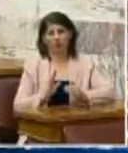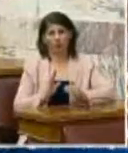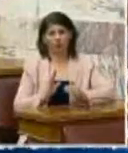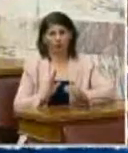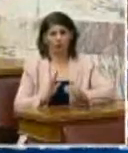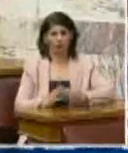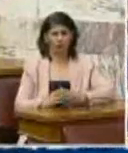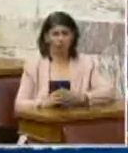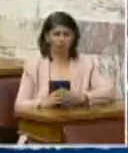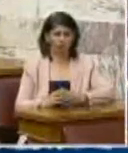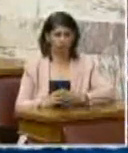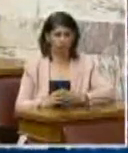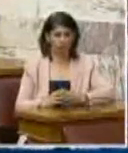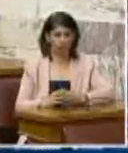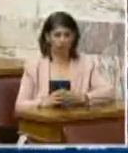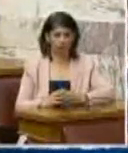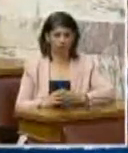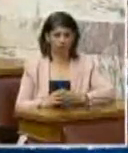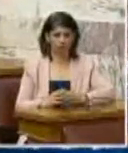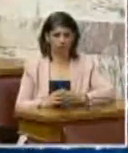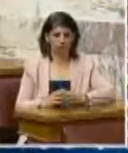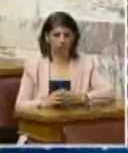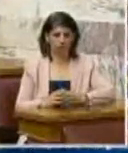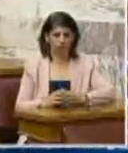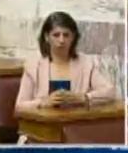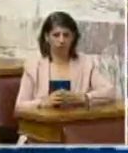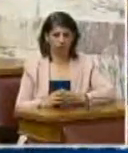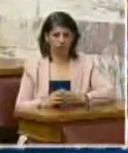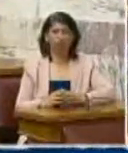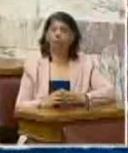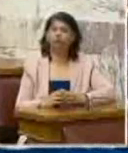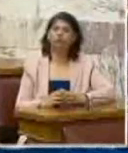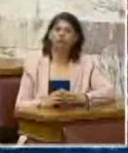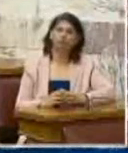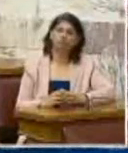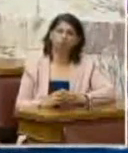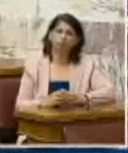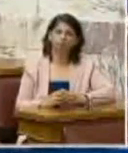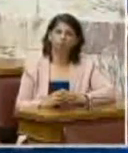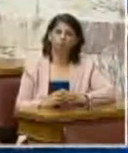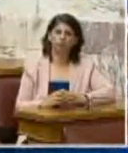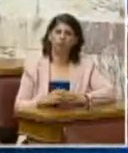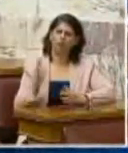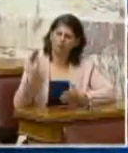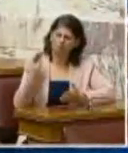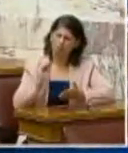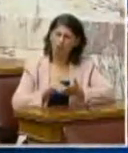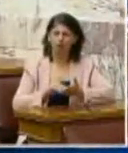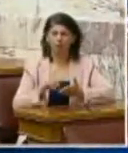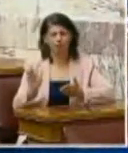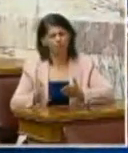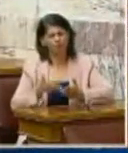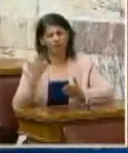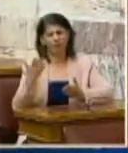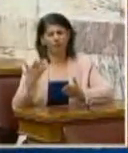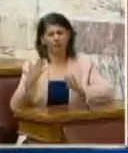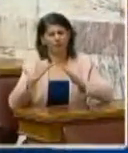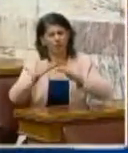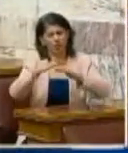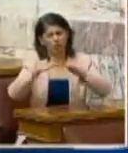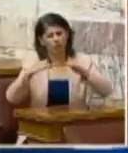να ρίξετε λίγο για άλλη μια φορά. Βέβαια, δεν πειράζει. Το επίπεδο της